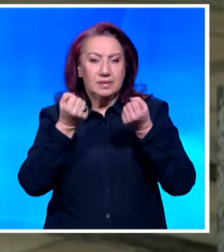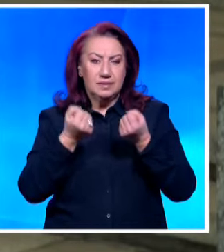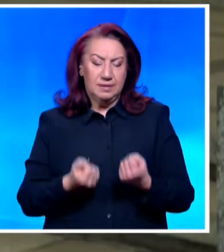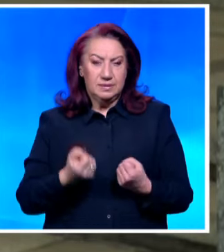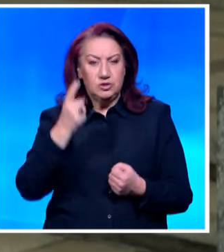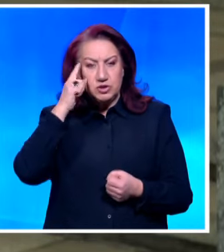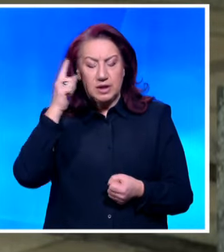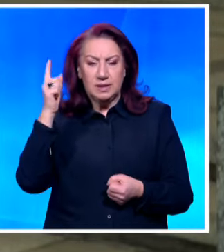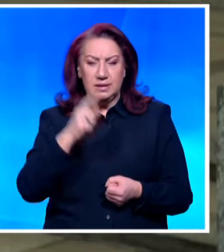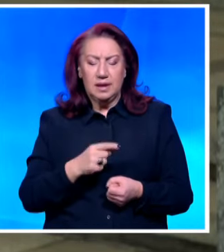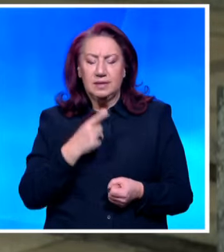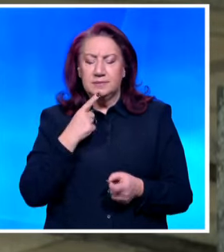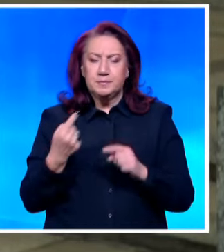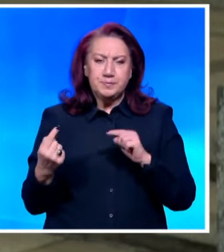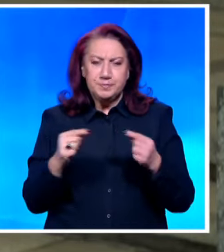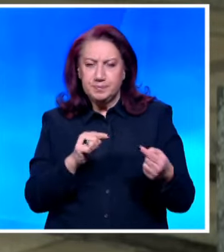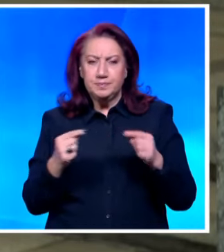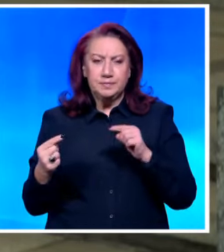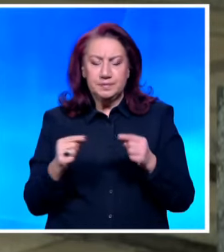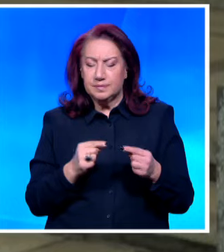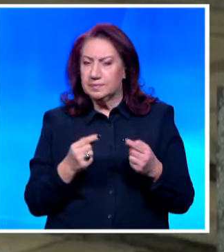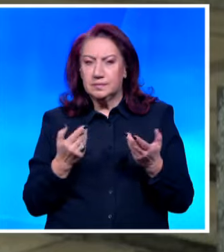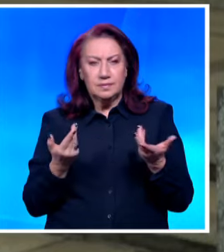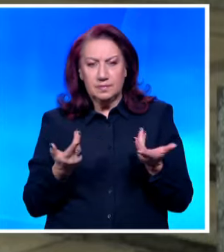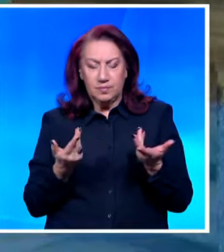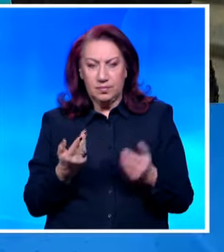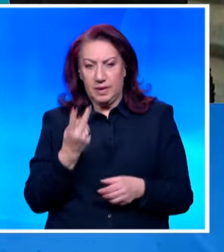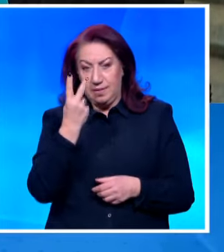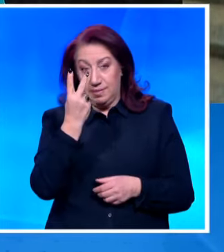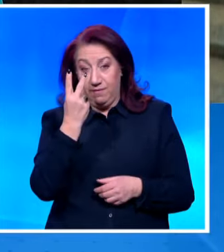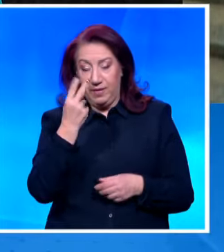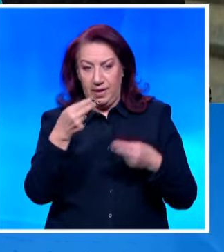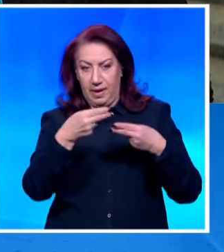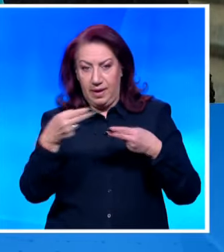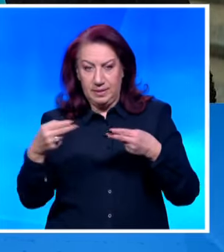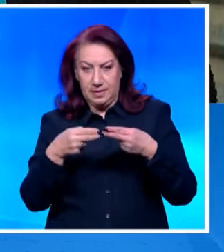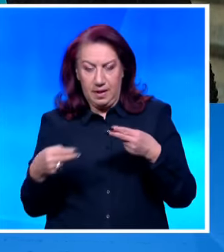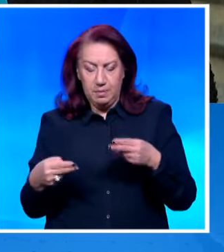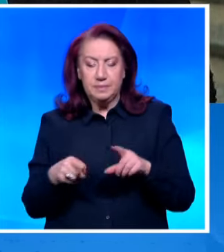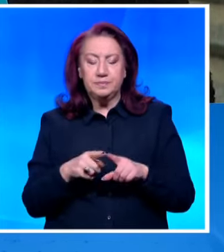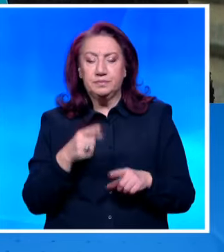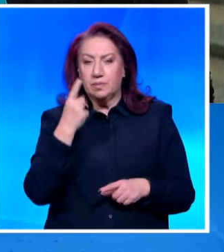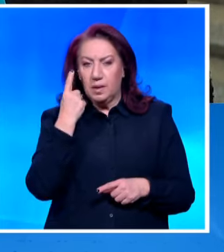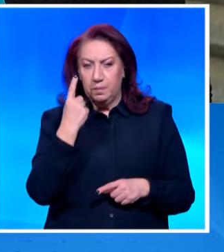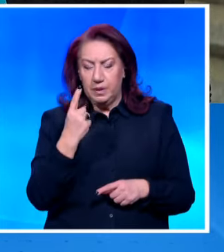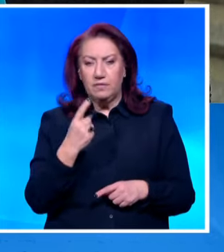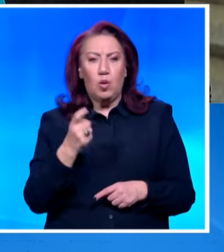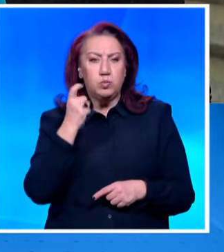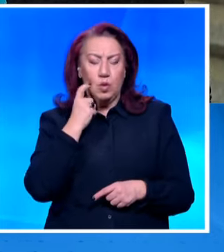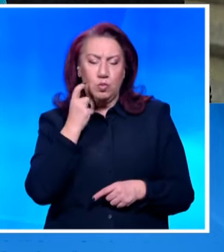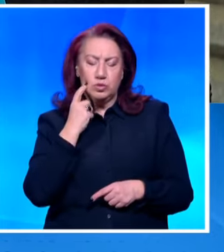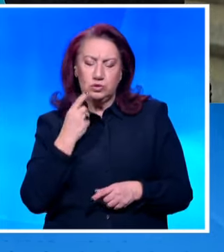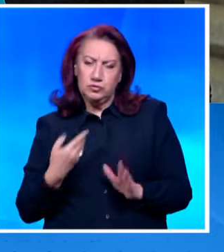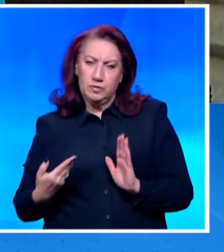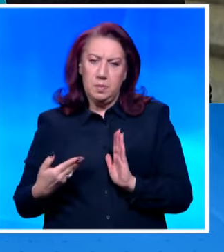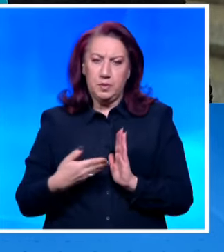остър тон в народното събрание скандалите всъщност бяха по две линии първо бойко борисов атакува продължаваме промяната като каза че